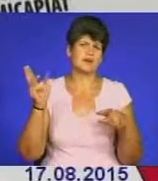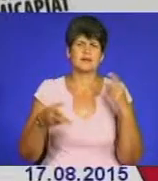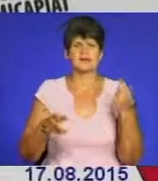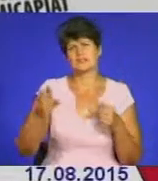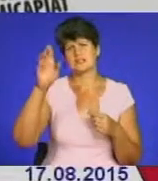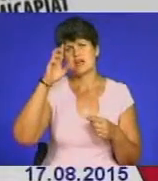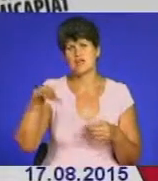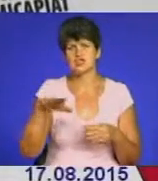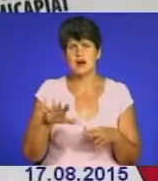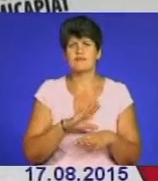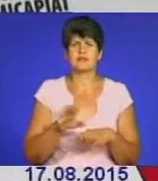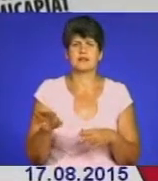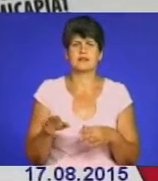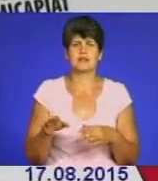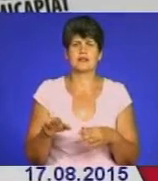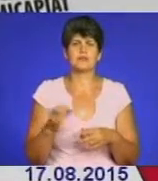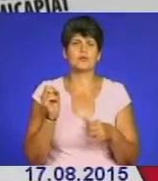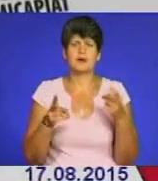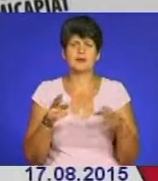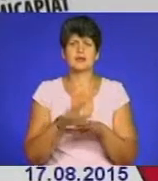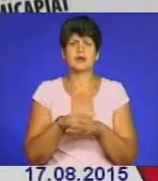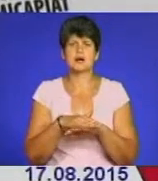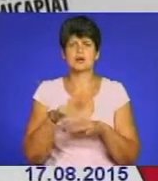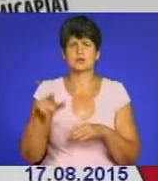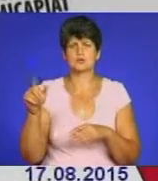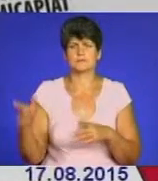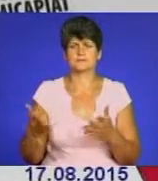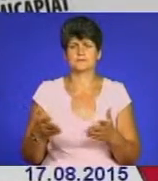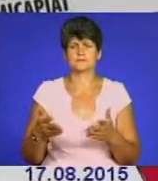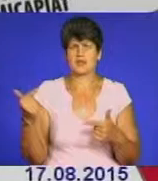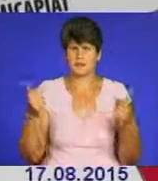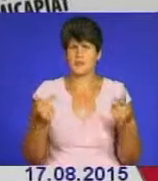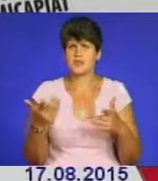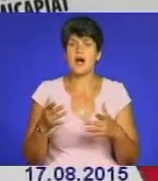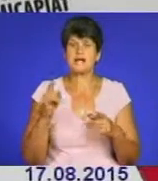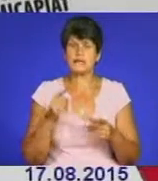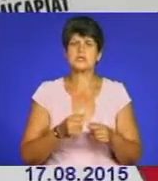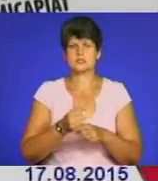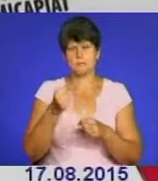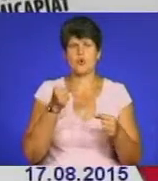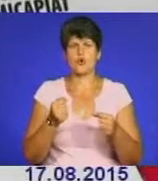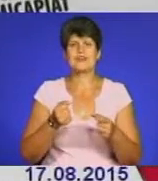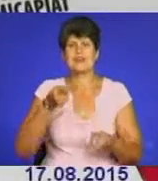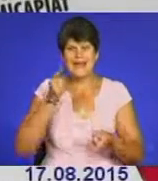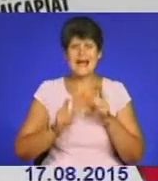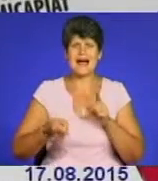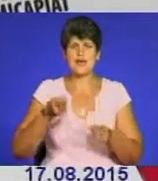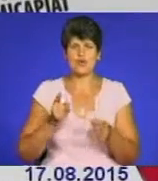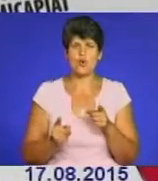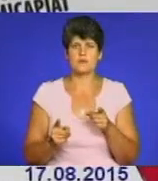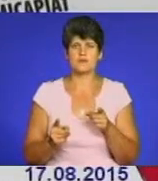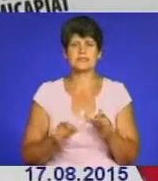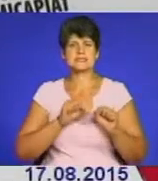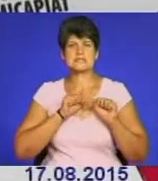всіх звернутися, що тепер ви маєте вибирати тих людей, які вас захищали реально, а